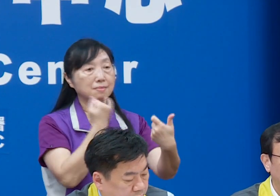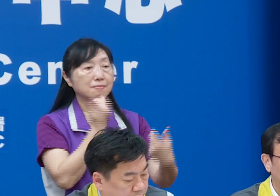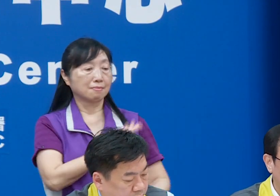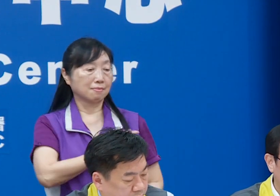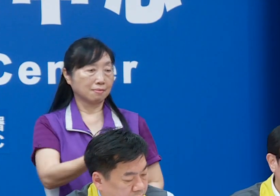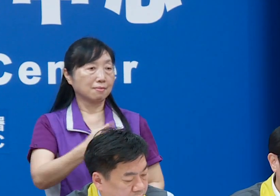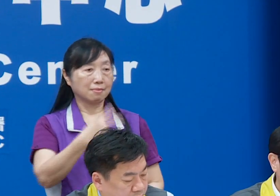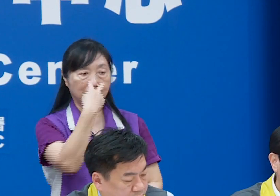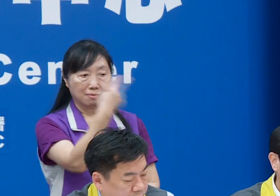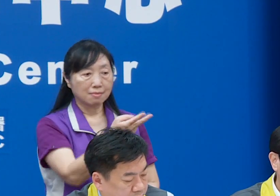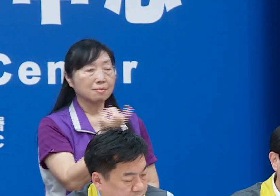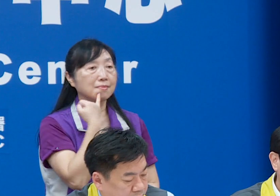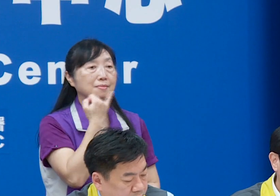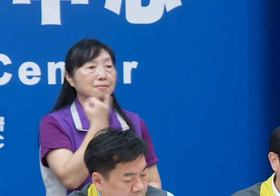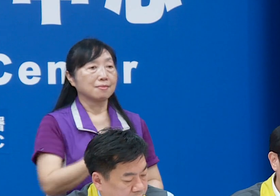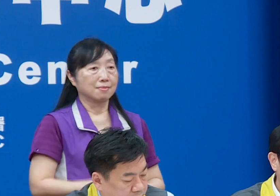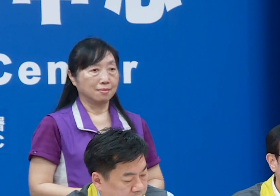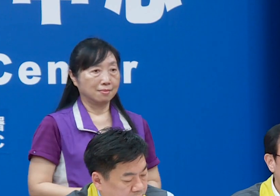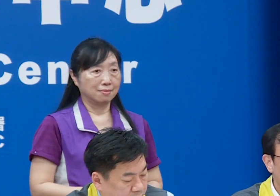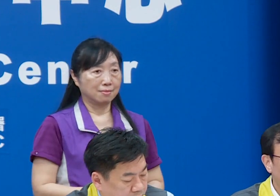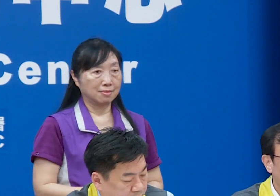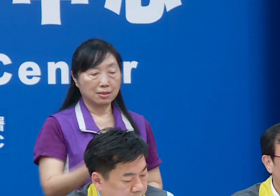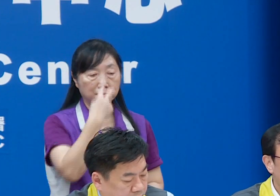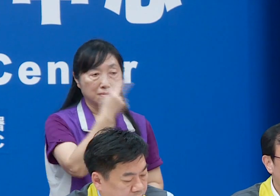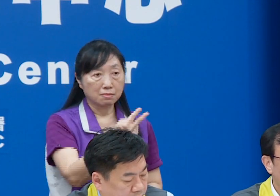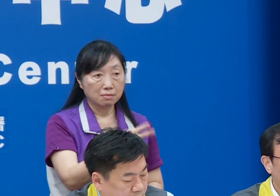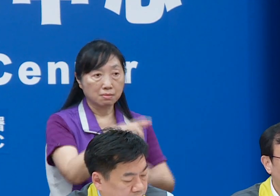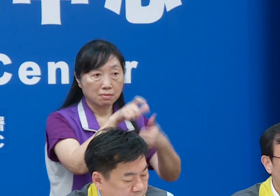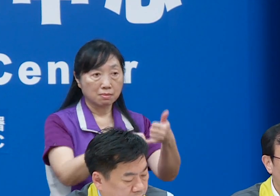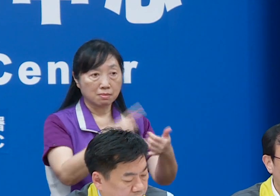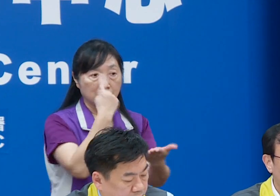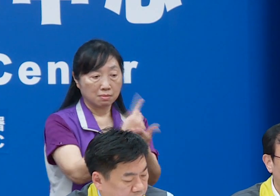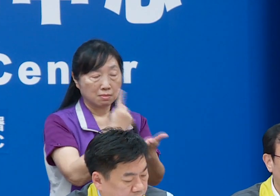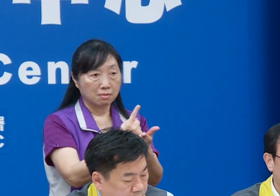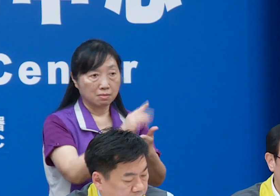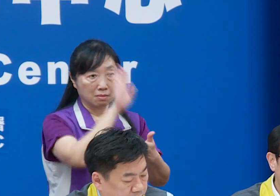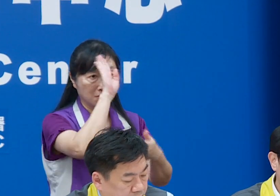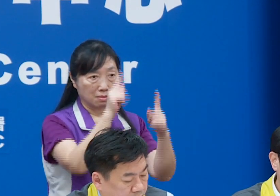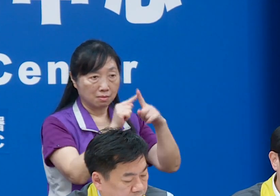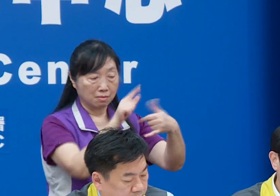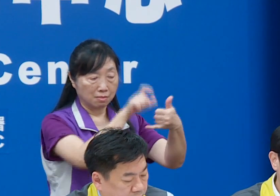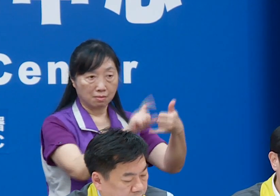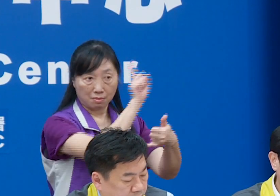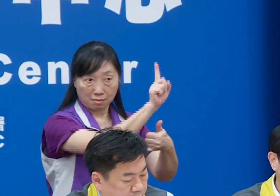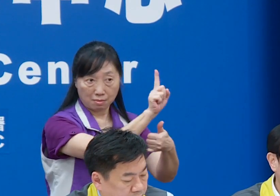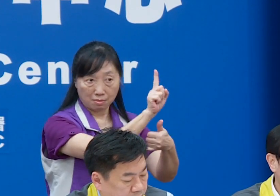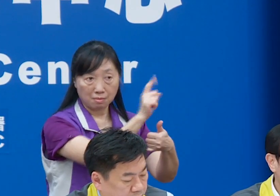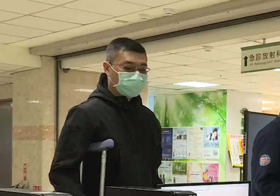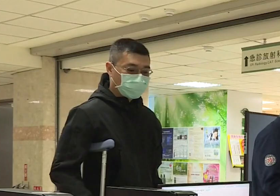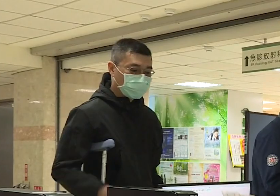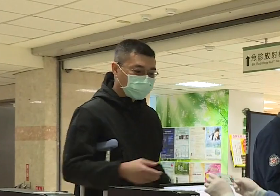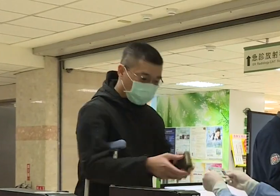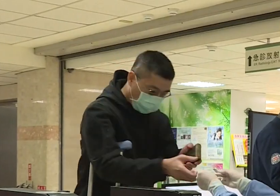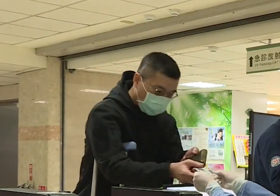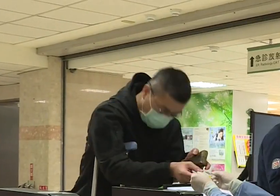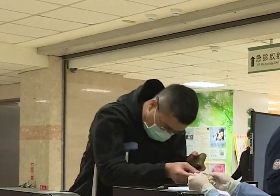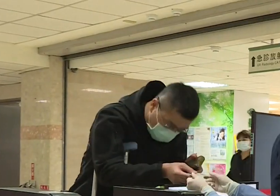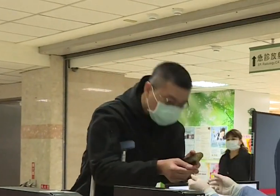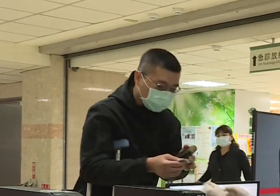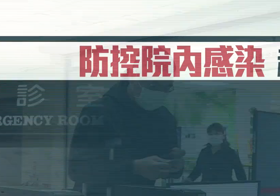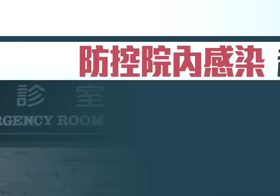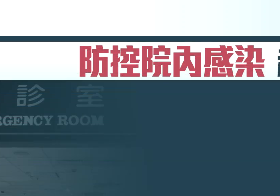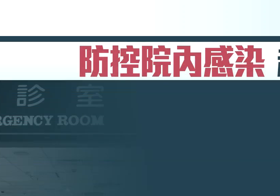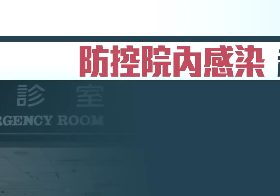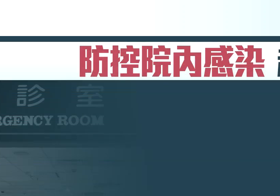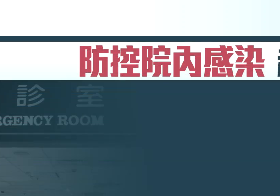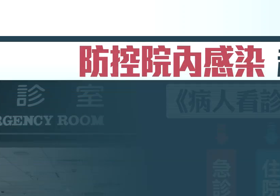许探病。那么访客的限制，每一个住院病人原则限制2名。 除了管控访客